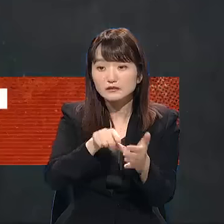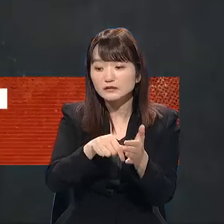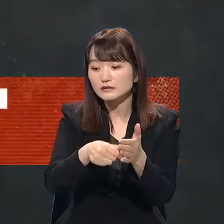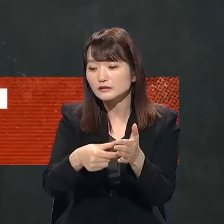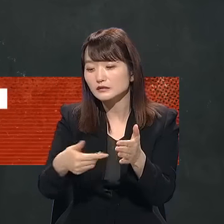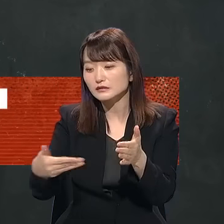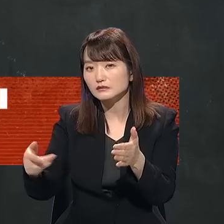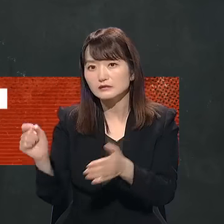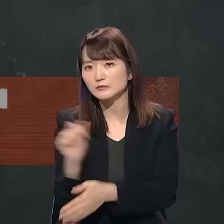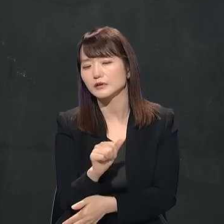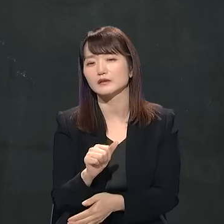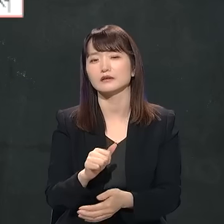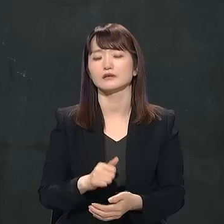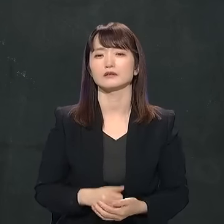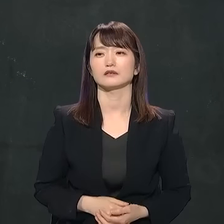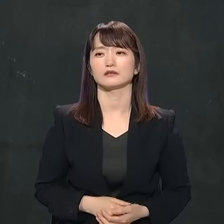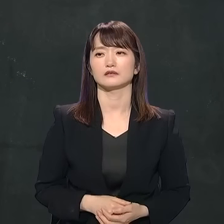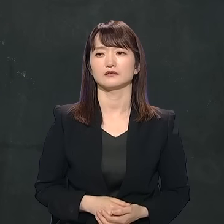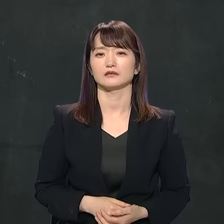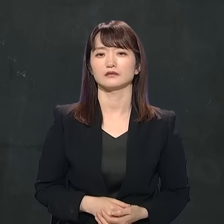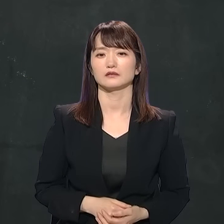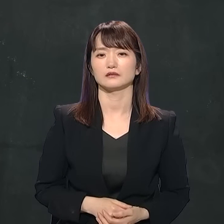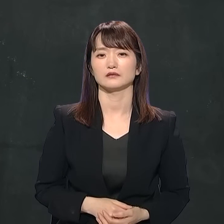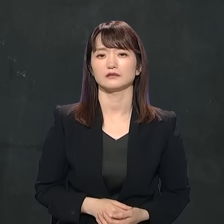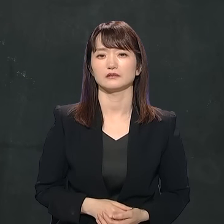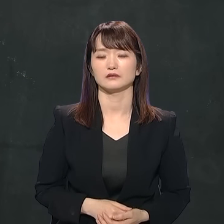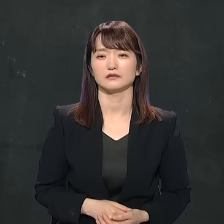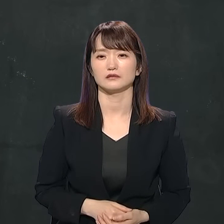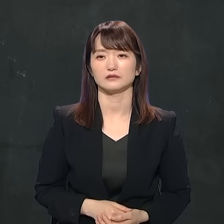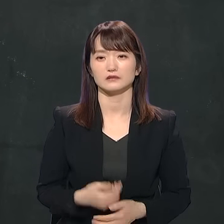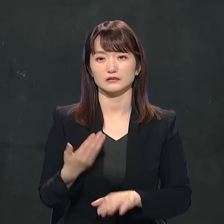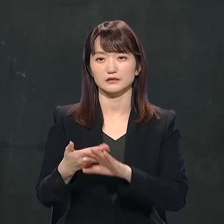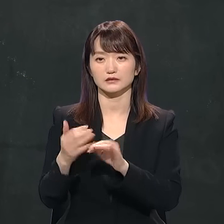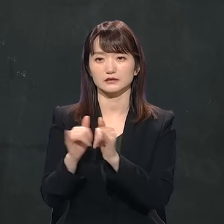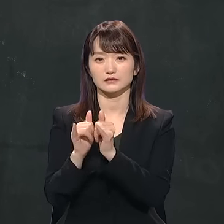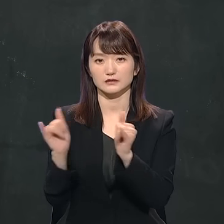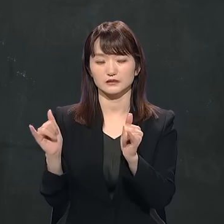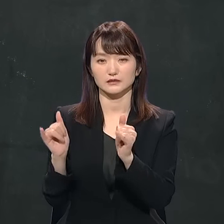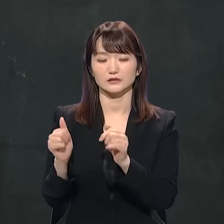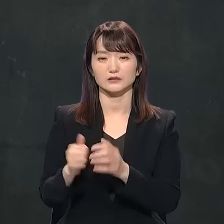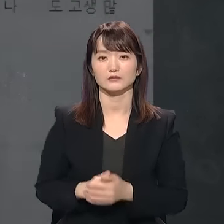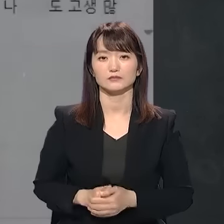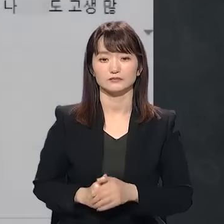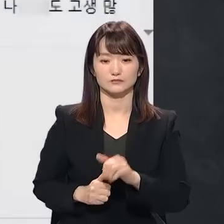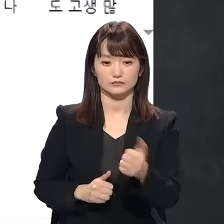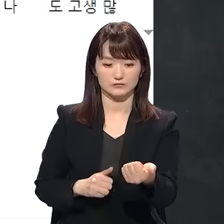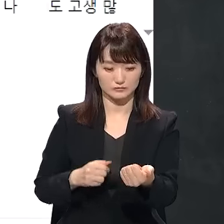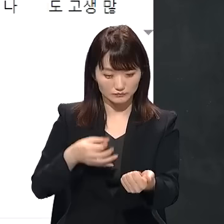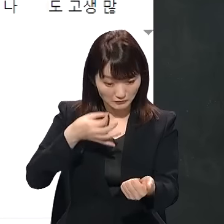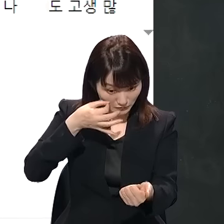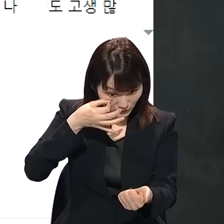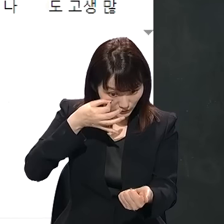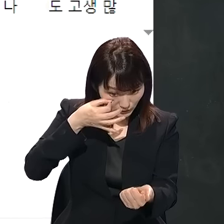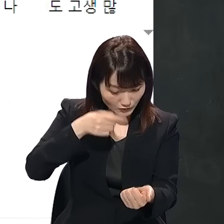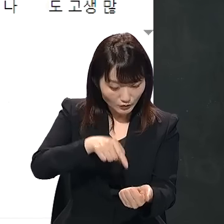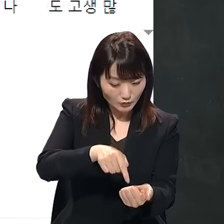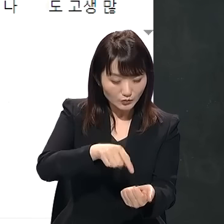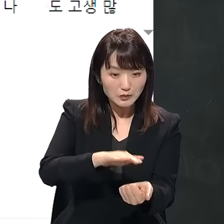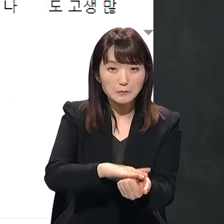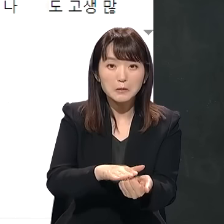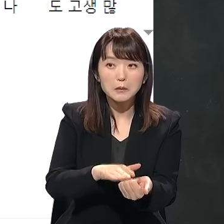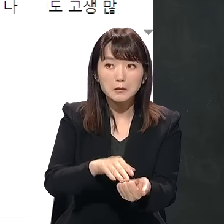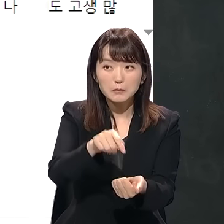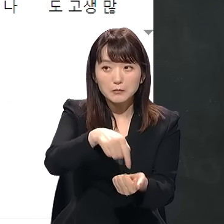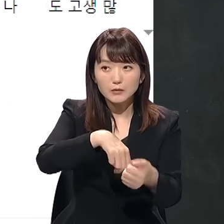몰랐다 만져보고 감각할 수 있어서라는 표현이 있고 또 다른 필라테스 강사 SNS도 인체를 직접 보고 만져보는 해부학